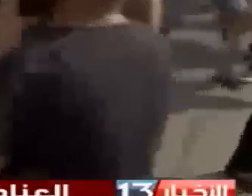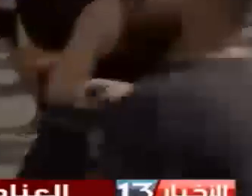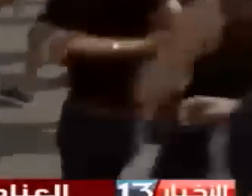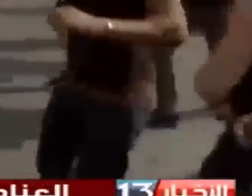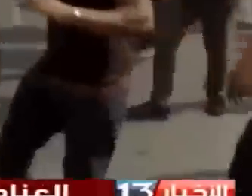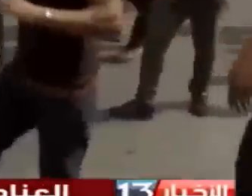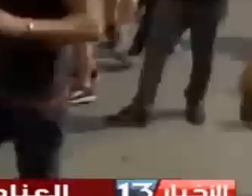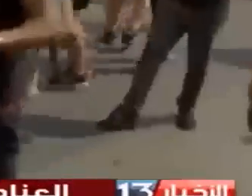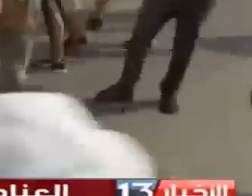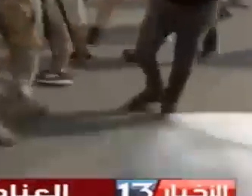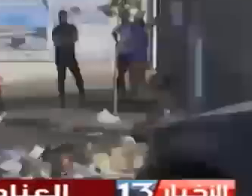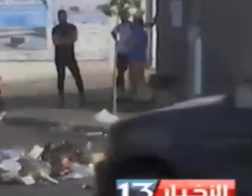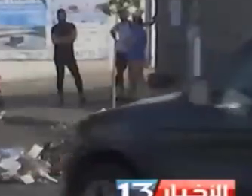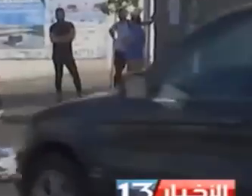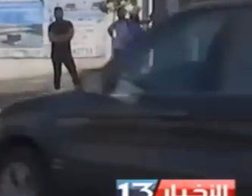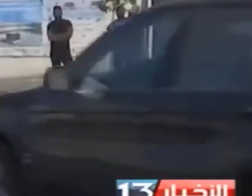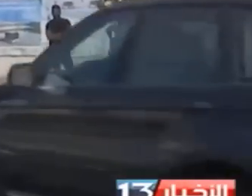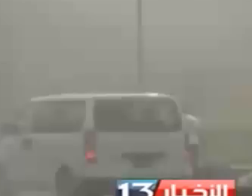الحكومة.